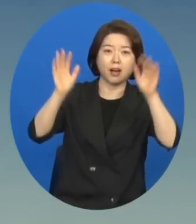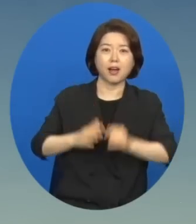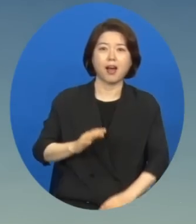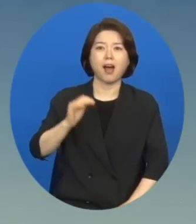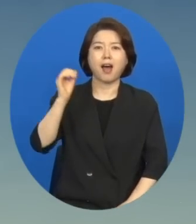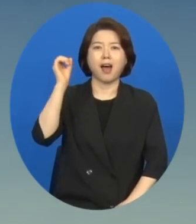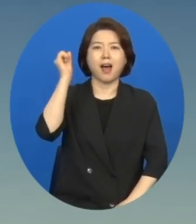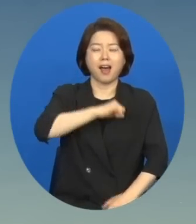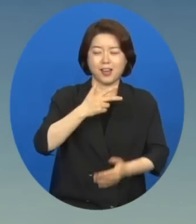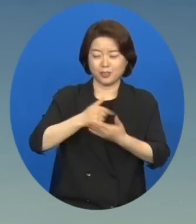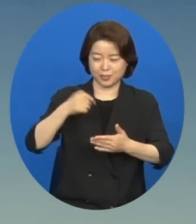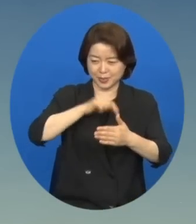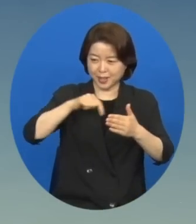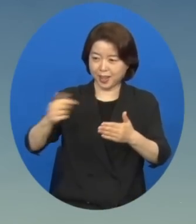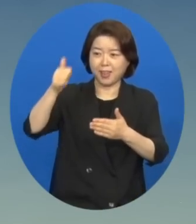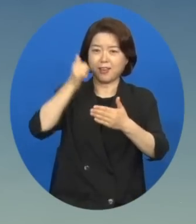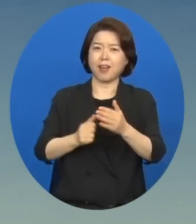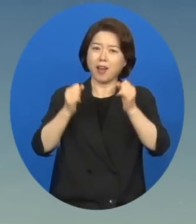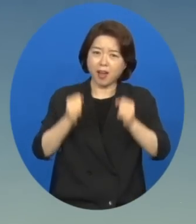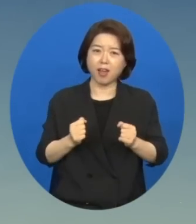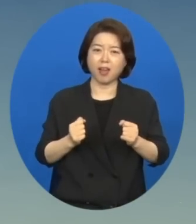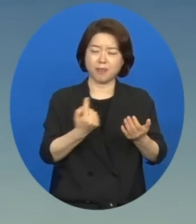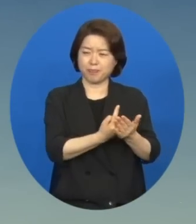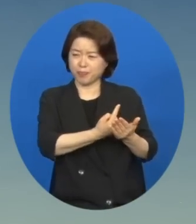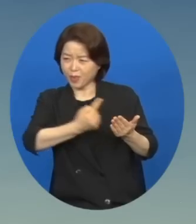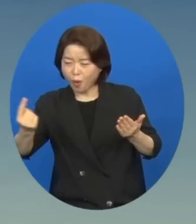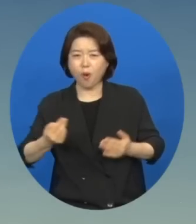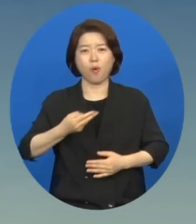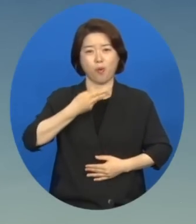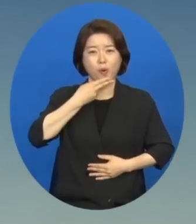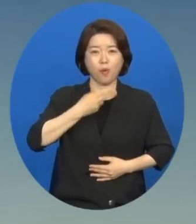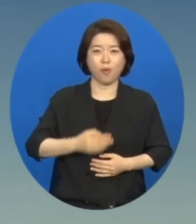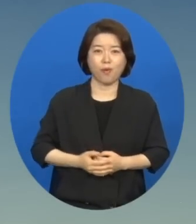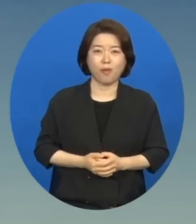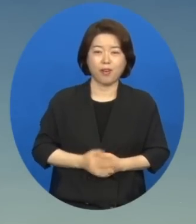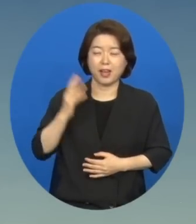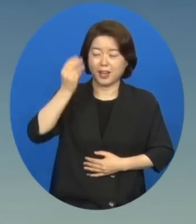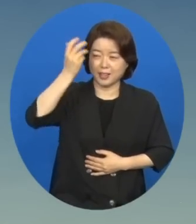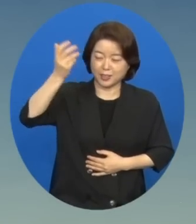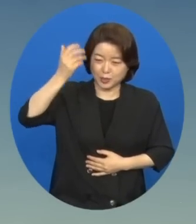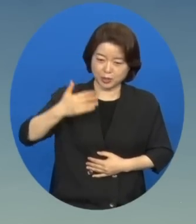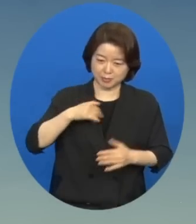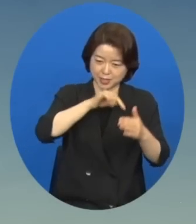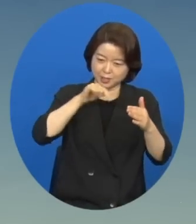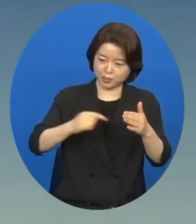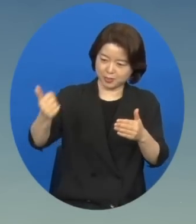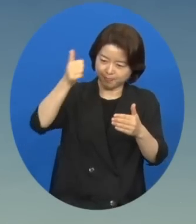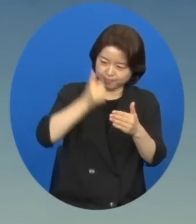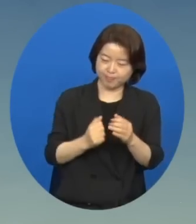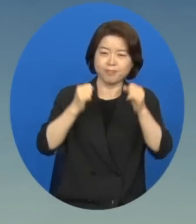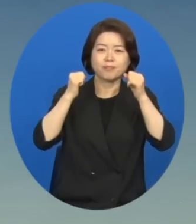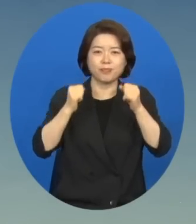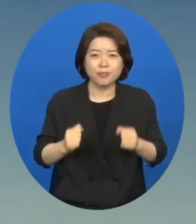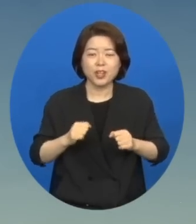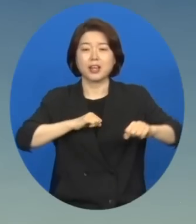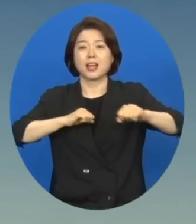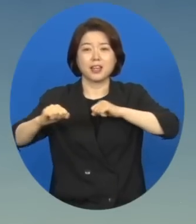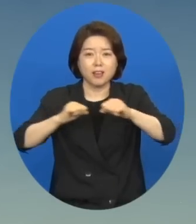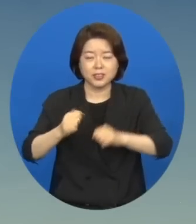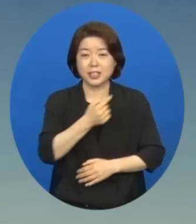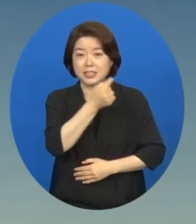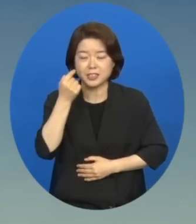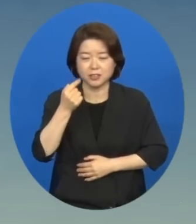안에 계셨구나. 떠나지 아니하시는구나. 성령께서 내 안에서 역사하시는 증거가